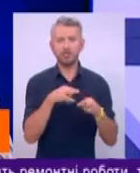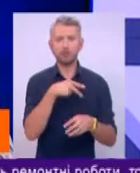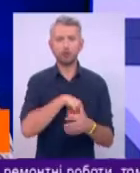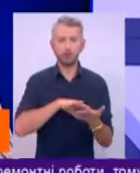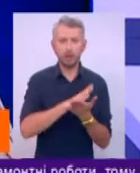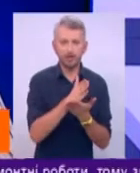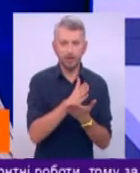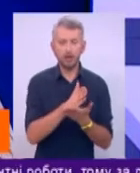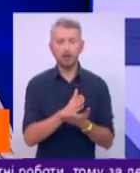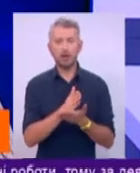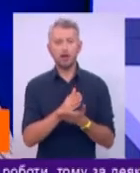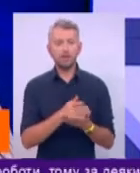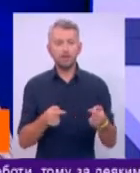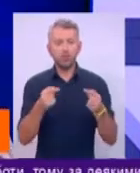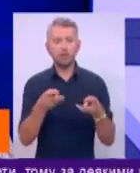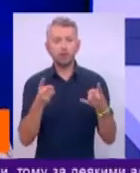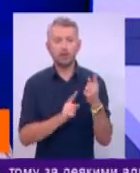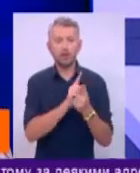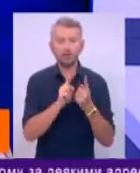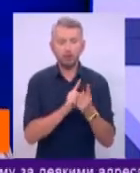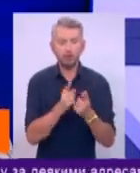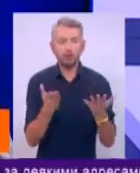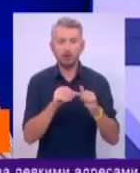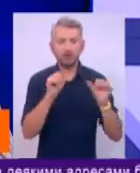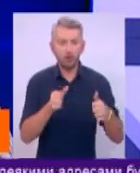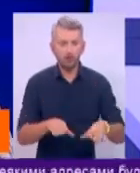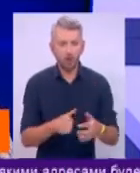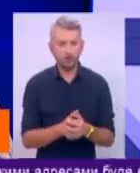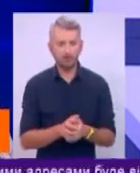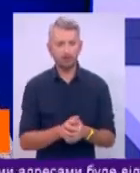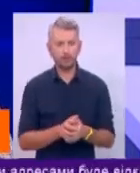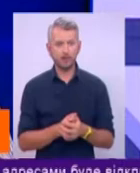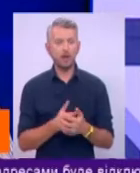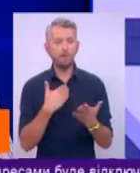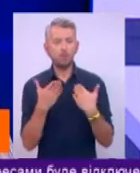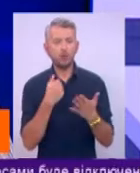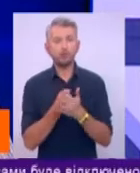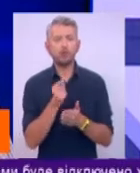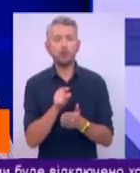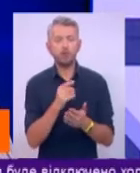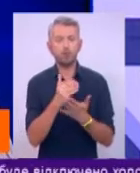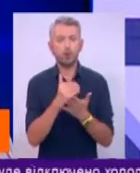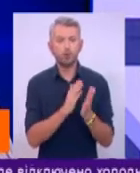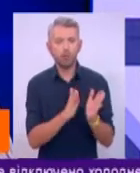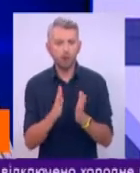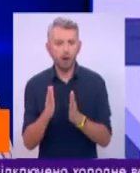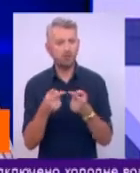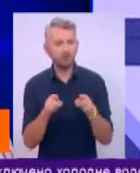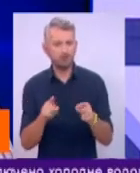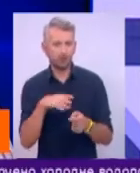соціальної політики, відповідно, треба змінювати якийсь формат, підходити до цієї програми з іншого